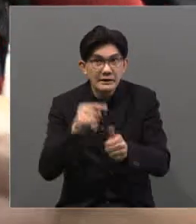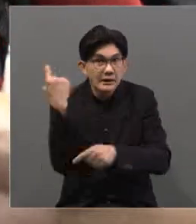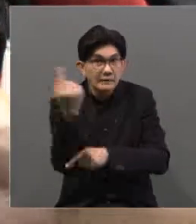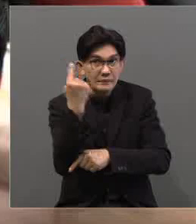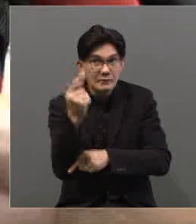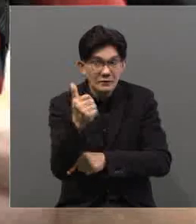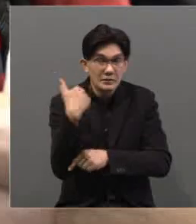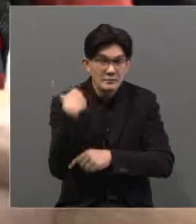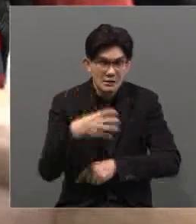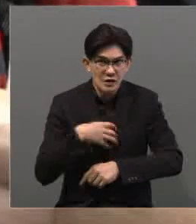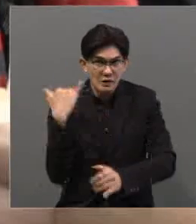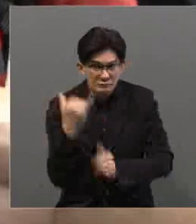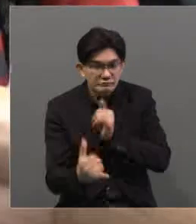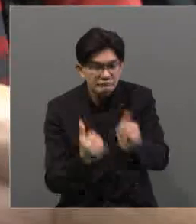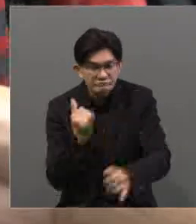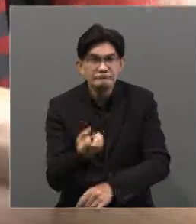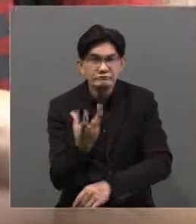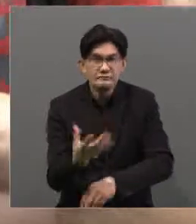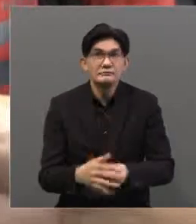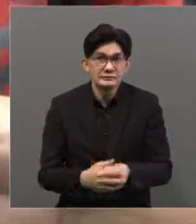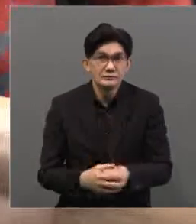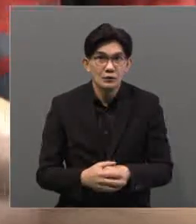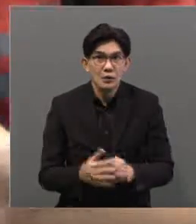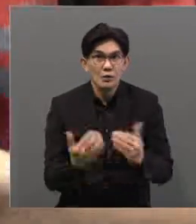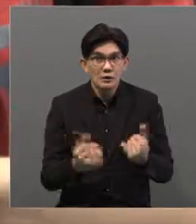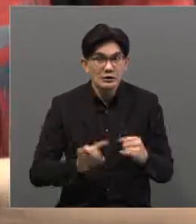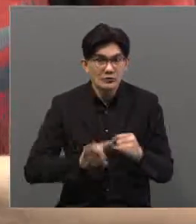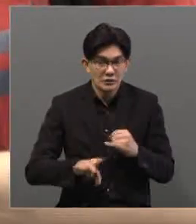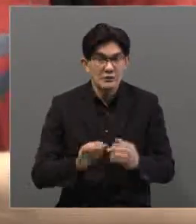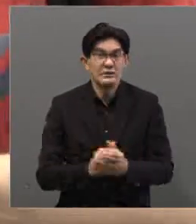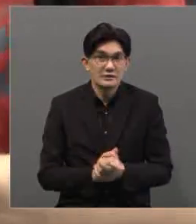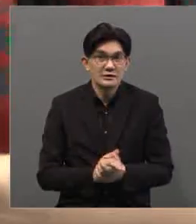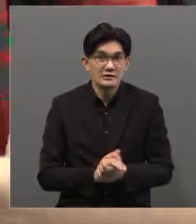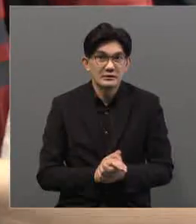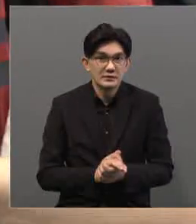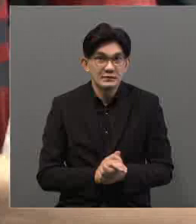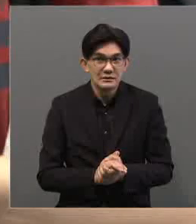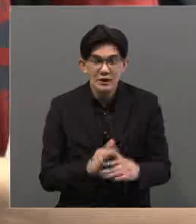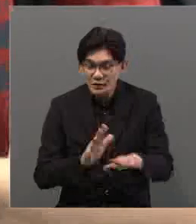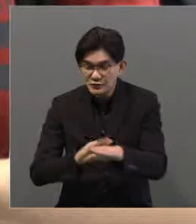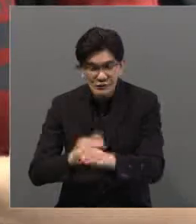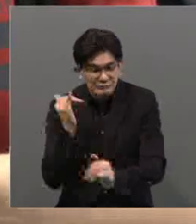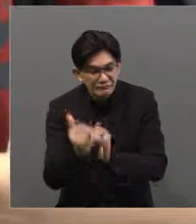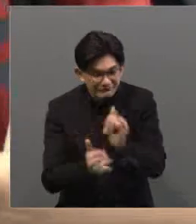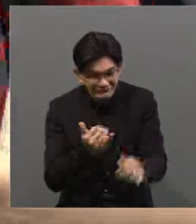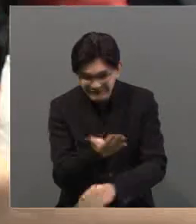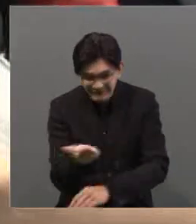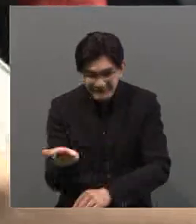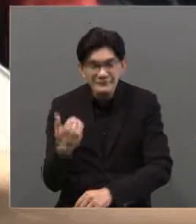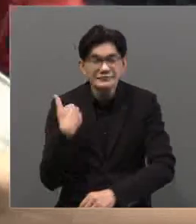ที่นะคะอยากให้มากันเยอะๆนะคะค่ะ วันนี้วันสุดท้ายแล้วค่ะเชิญทุกท่านมานะคะ